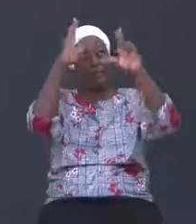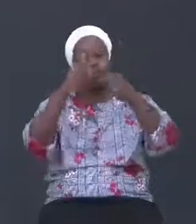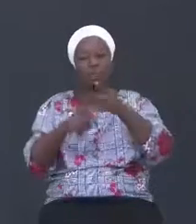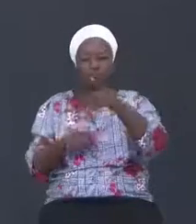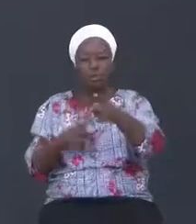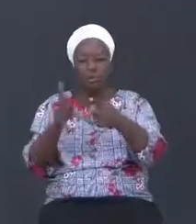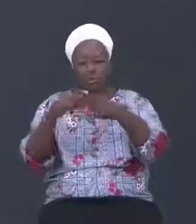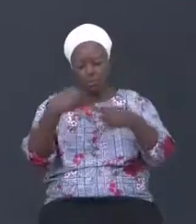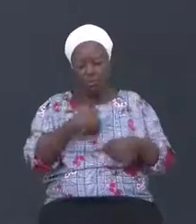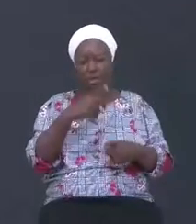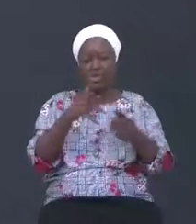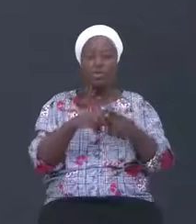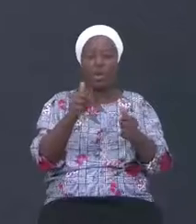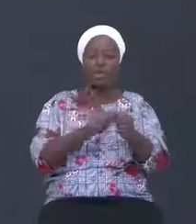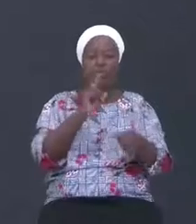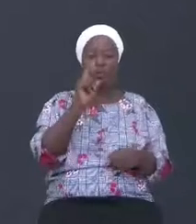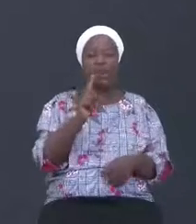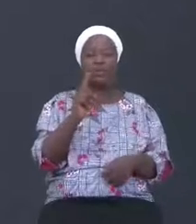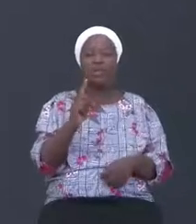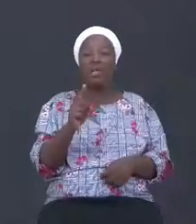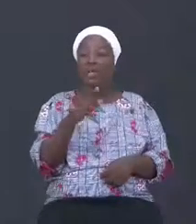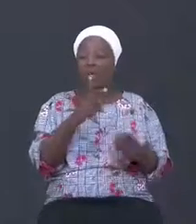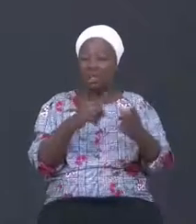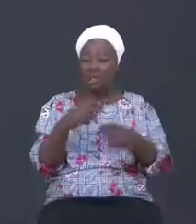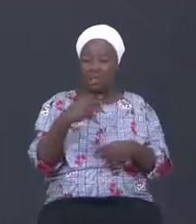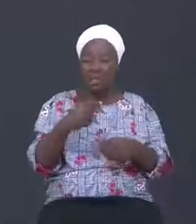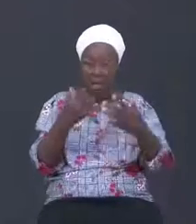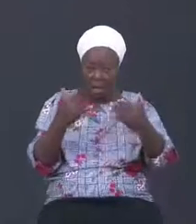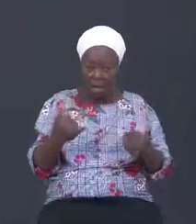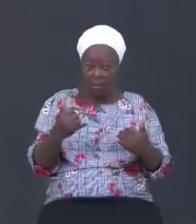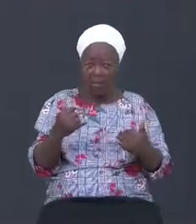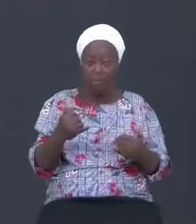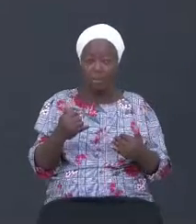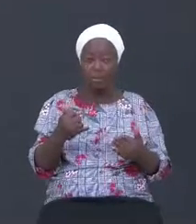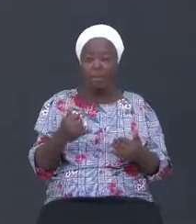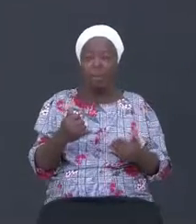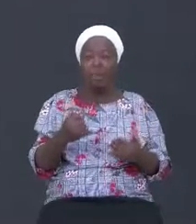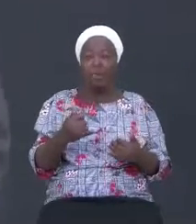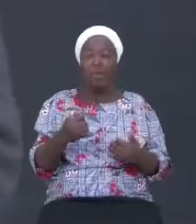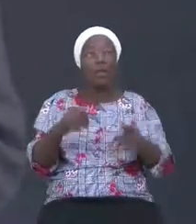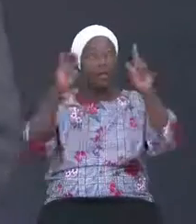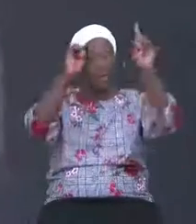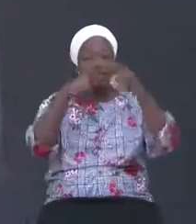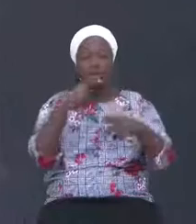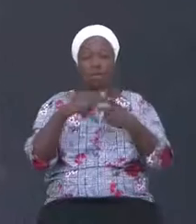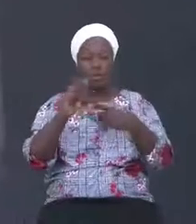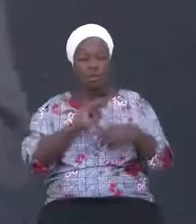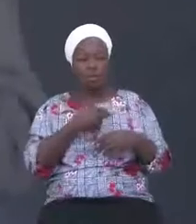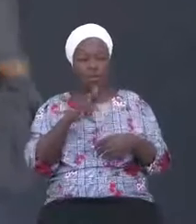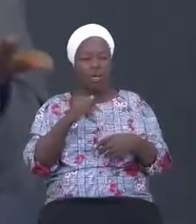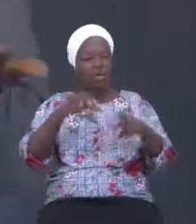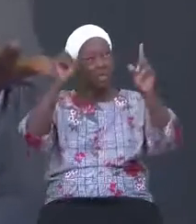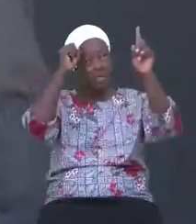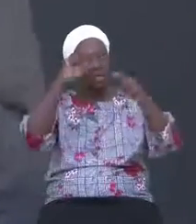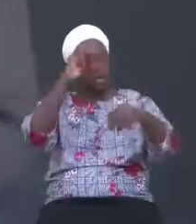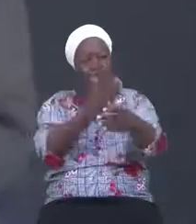moi, à chacun. Et dès maintenant, il nous a parlé par le Fils